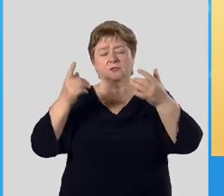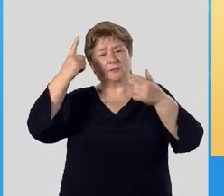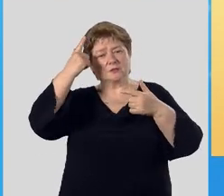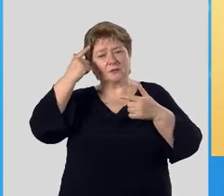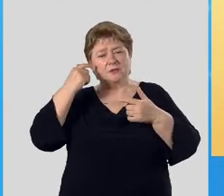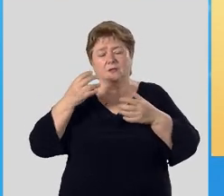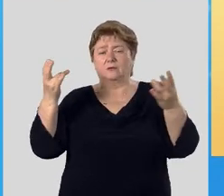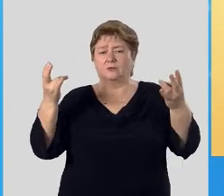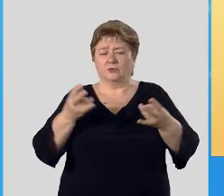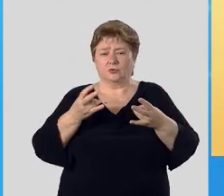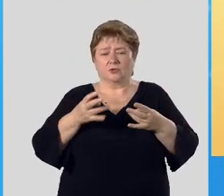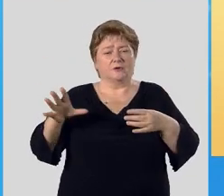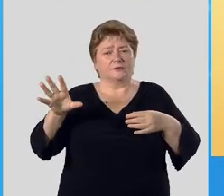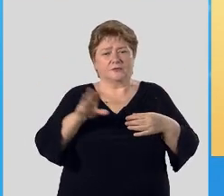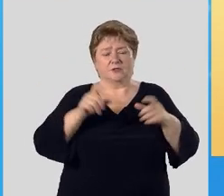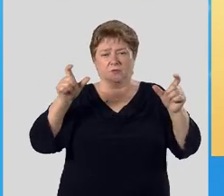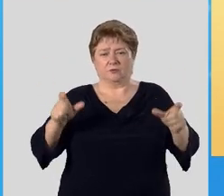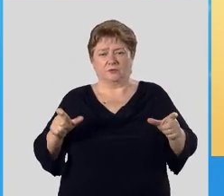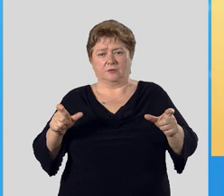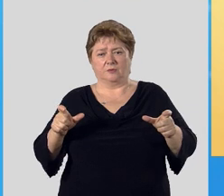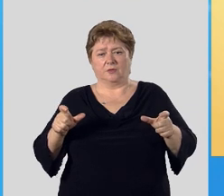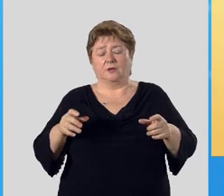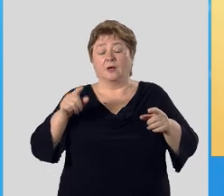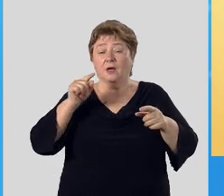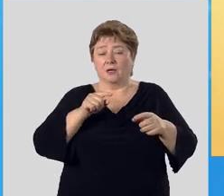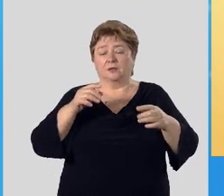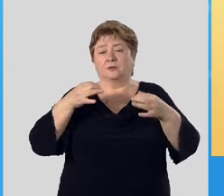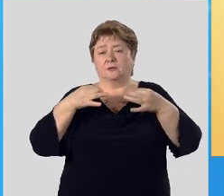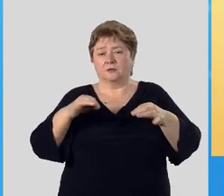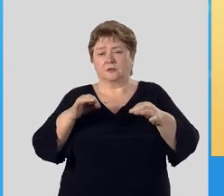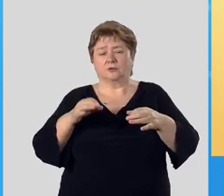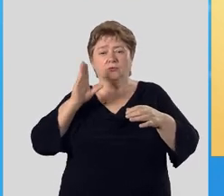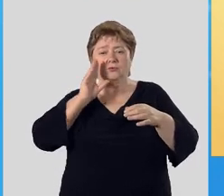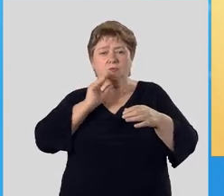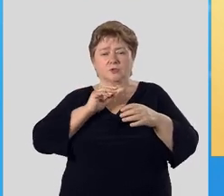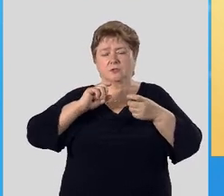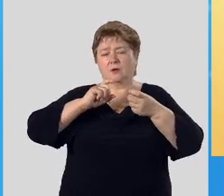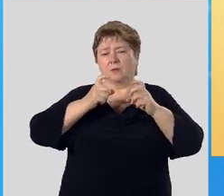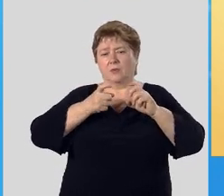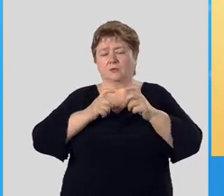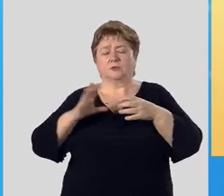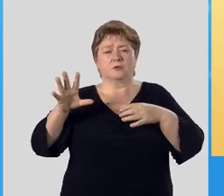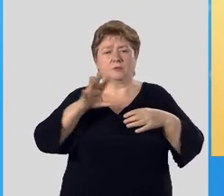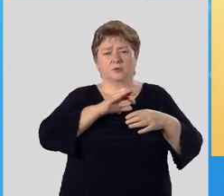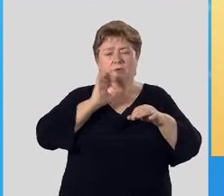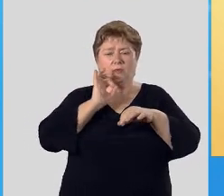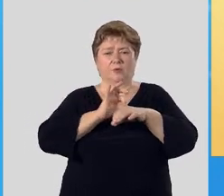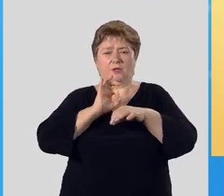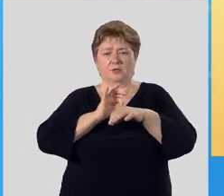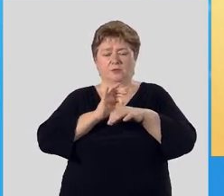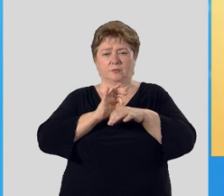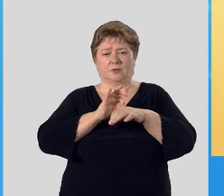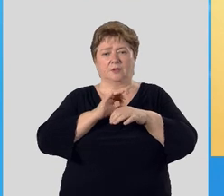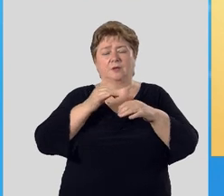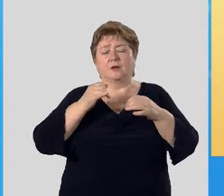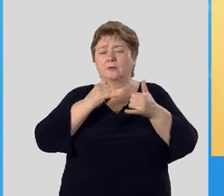знания необходимы всем людям они позволяют успешно бороться со многими болезнями